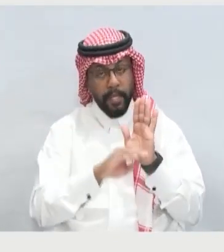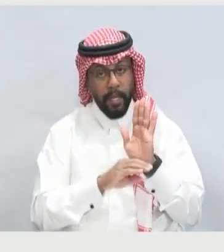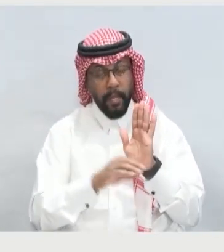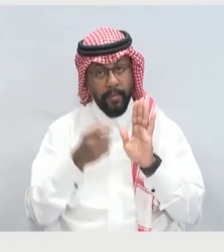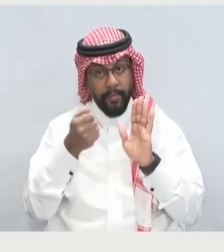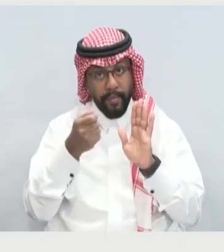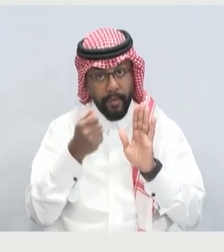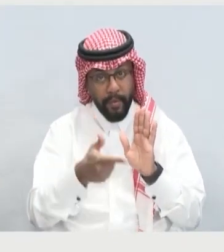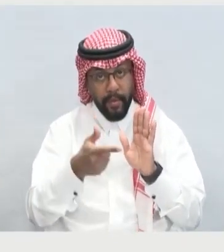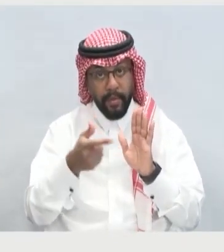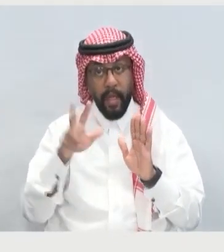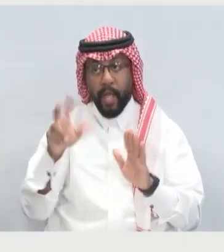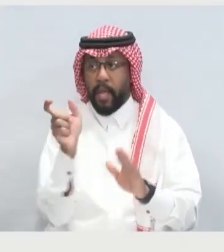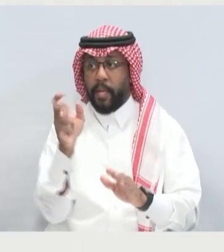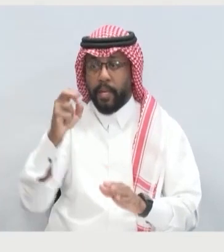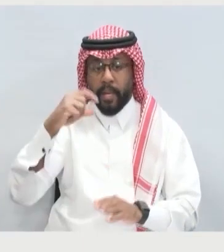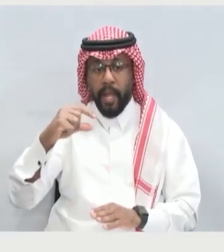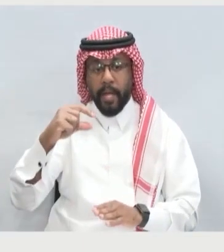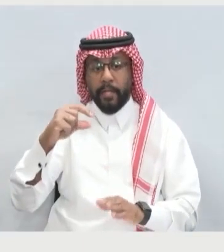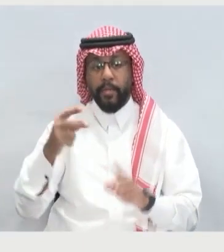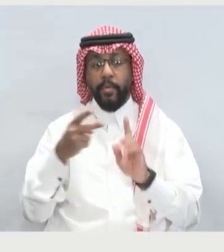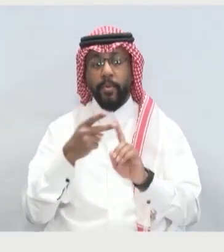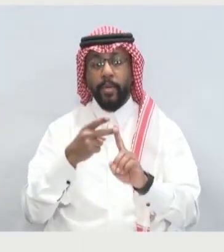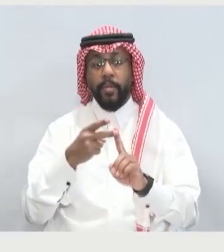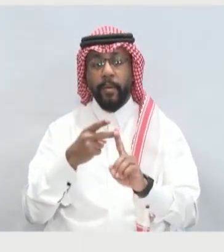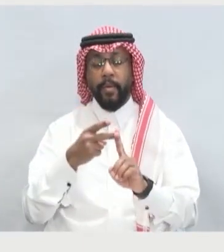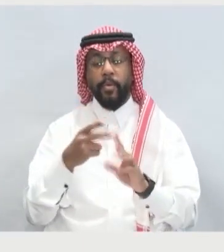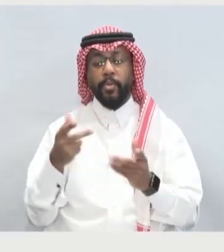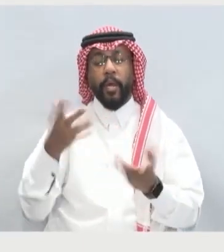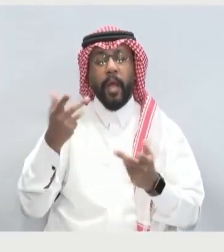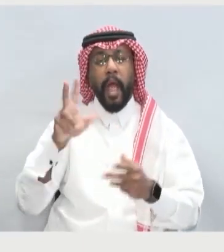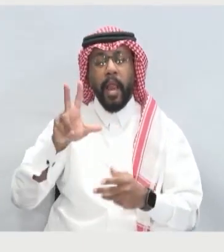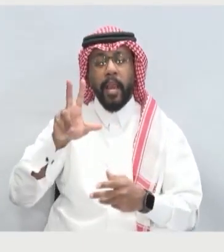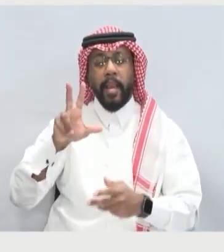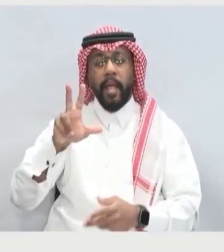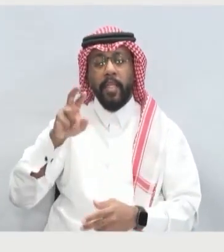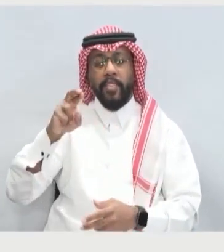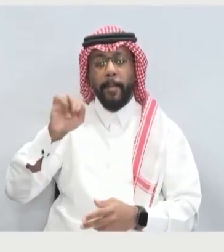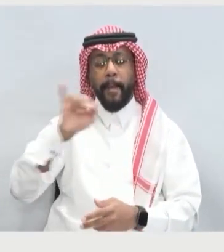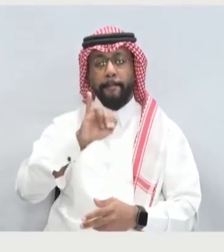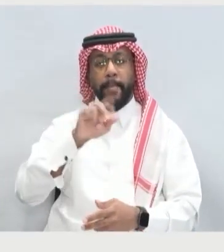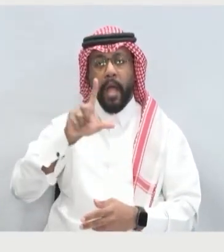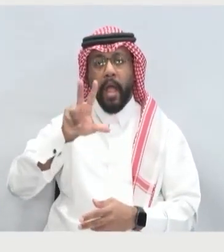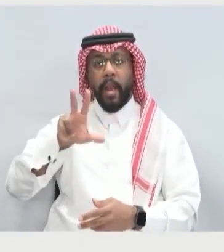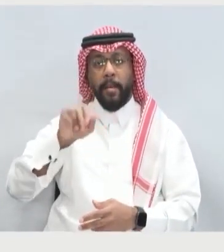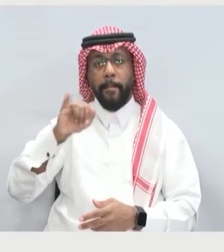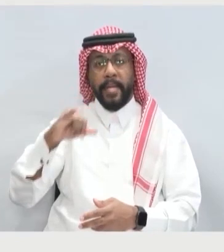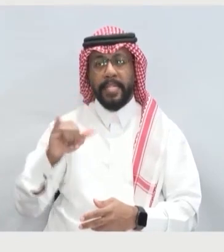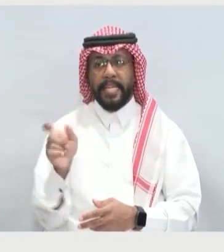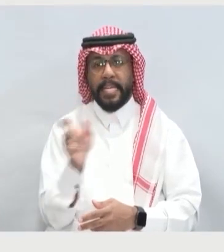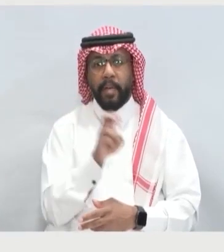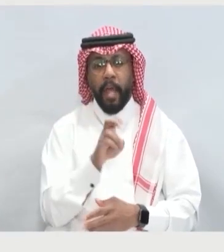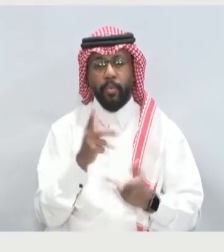السيوله النقد ثم الذمم المدينه ومن ثم المخزون سنوضح ماذا نقصد بالنقد والدم المدينه وكذلك المخزون